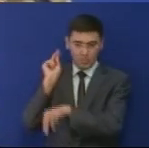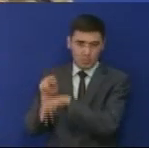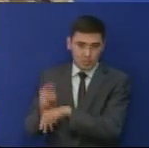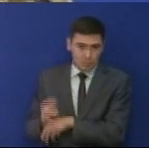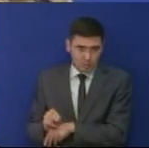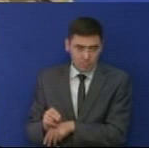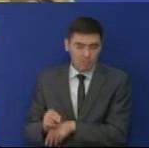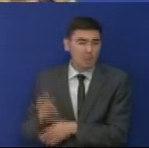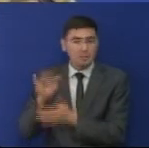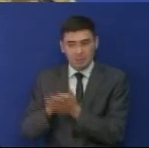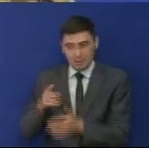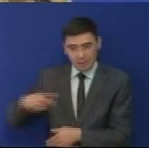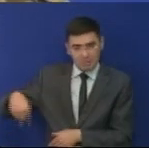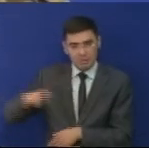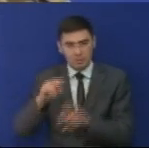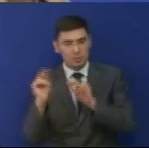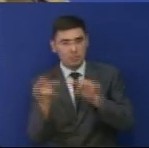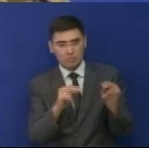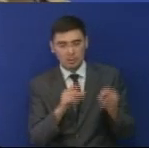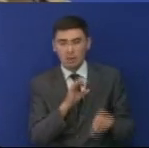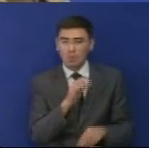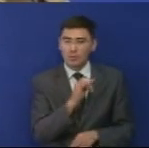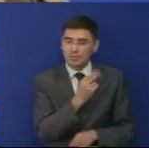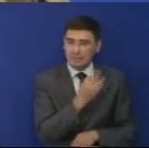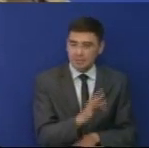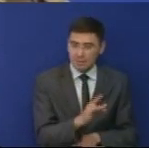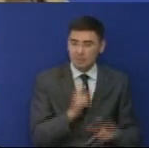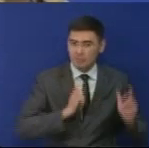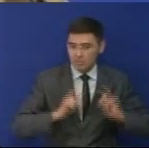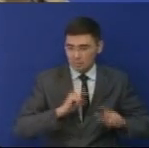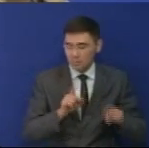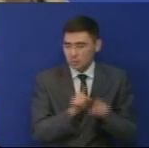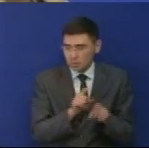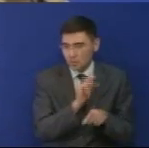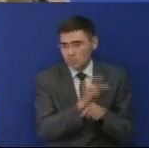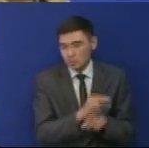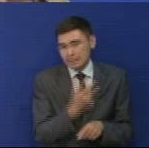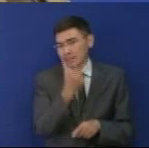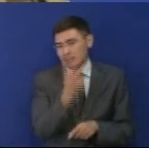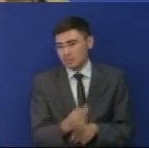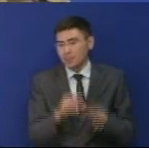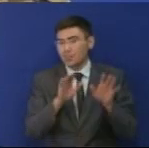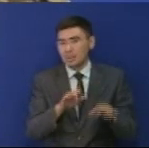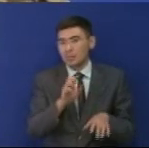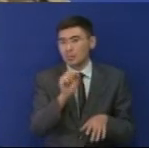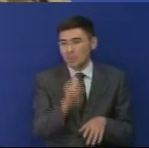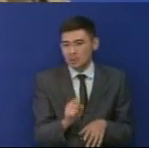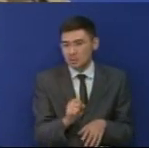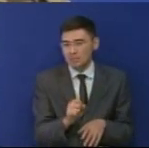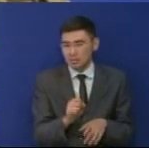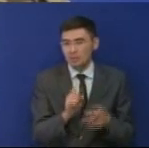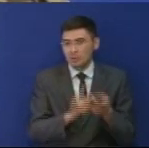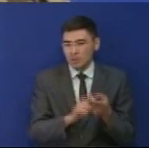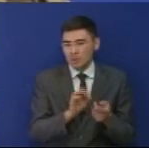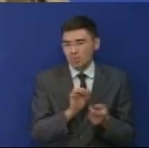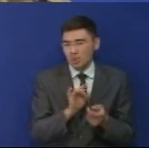с этим личным составом, с офицерами-воспитателями, которым проводим 3-дневные учебно-методические занятия. На базе это управление по делам